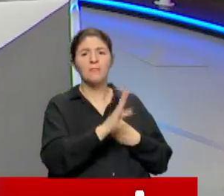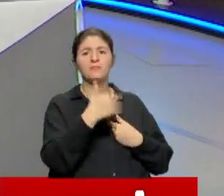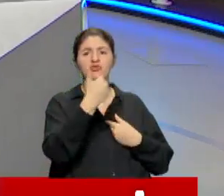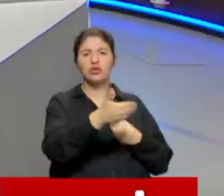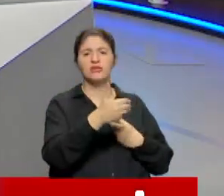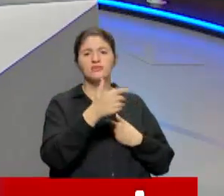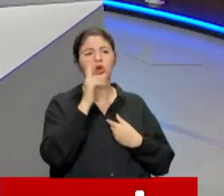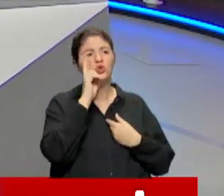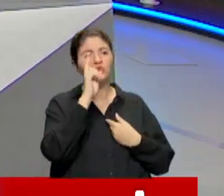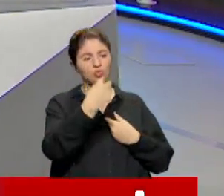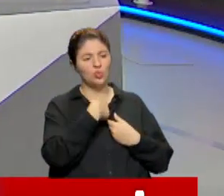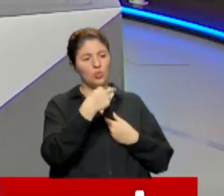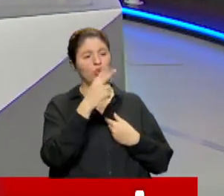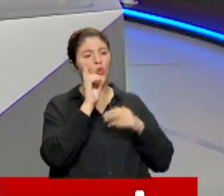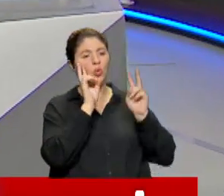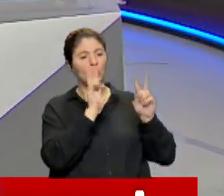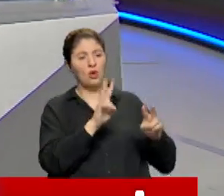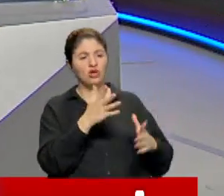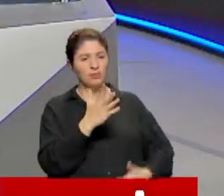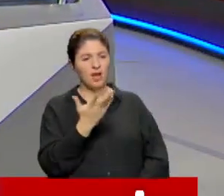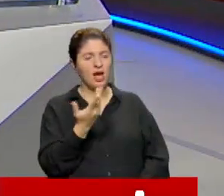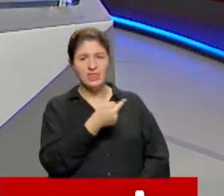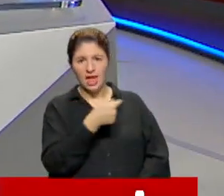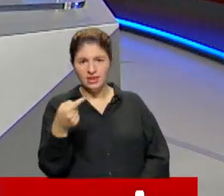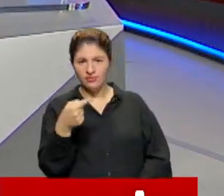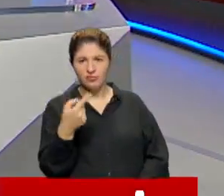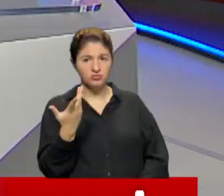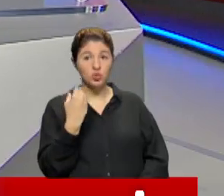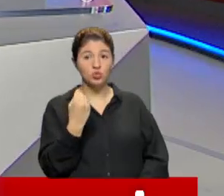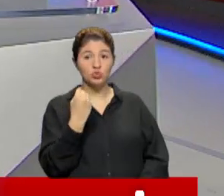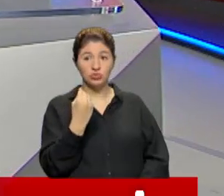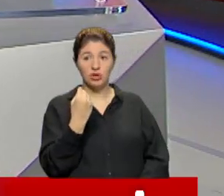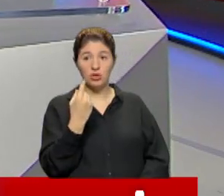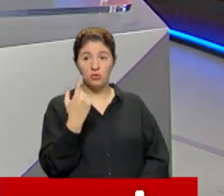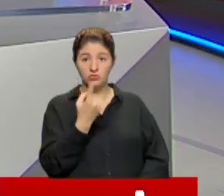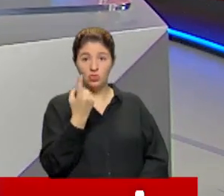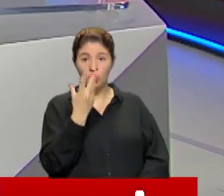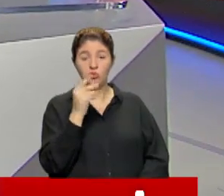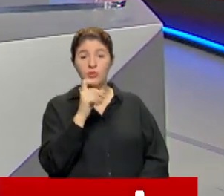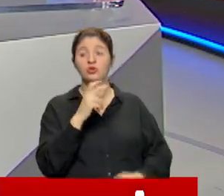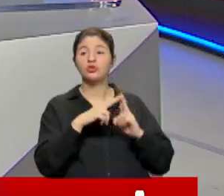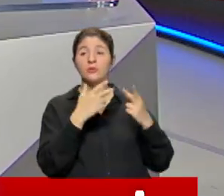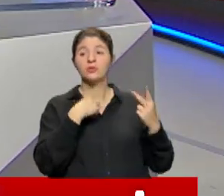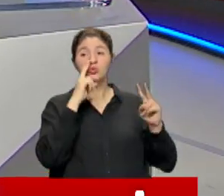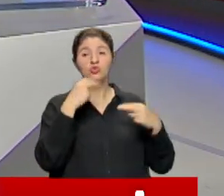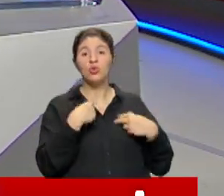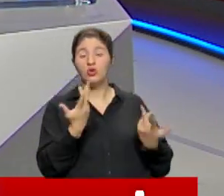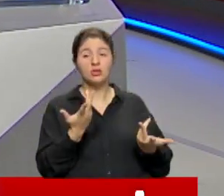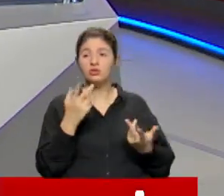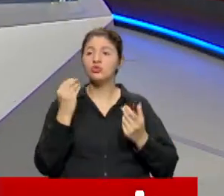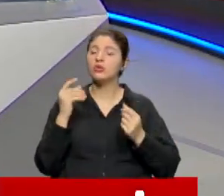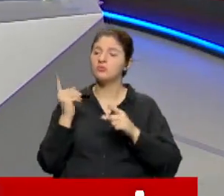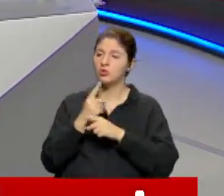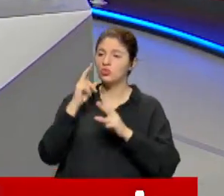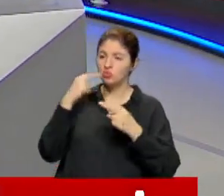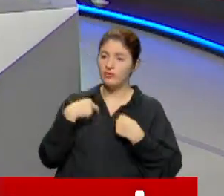dışarıdan görüntümüz görünümü müz acaba negatif mi yoksa güzel şeyler de oluyor mu Dünya bizi nasıl görüyor güzel şeyler de oluyor